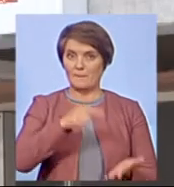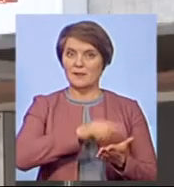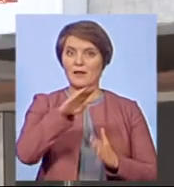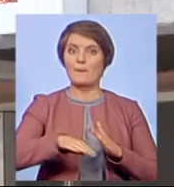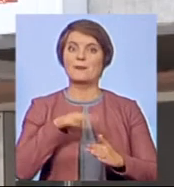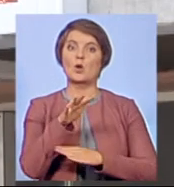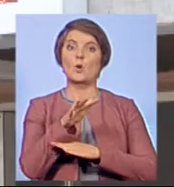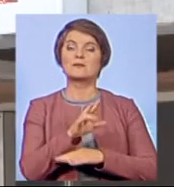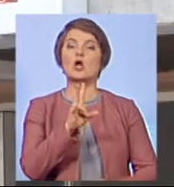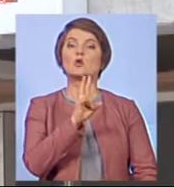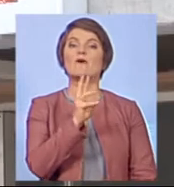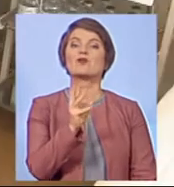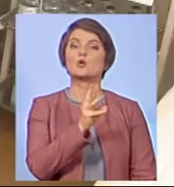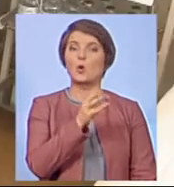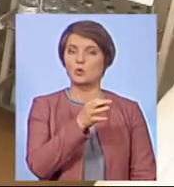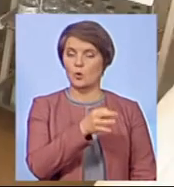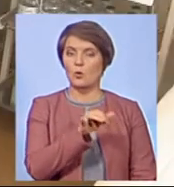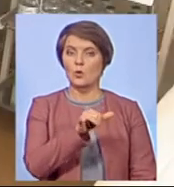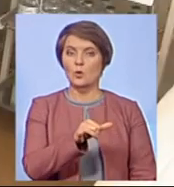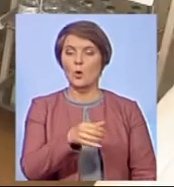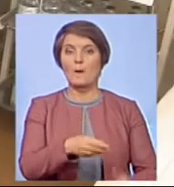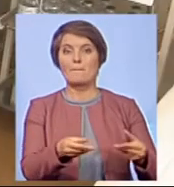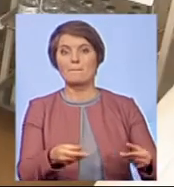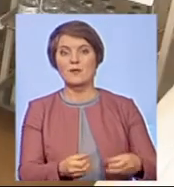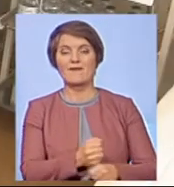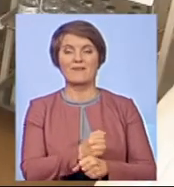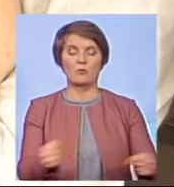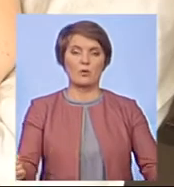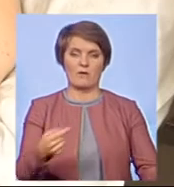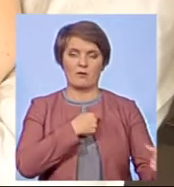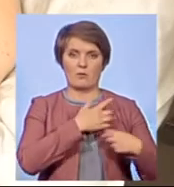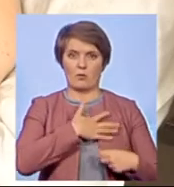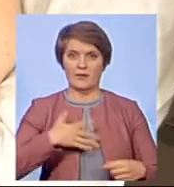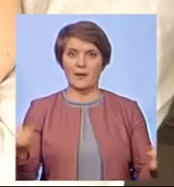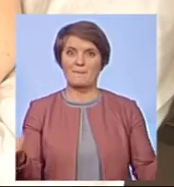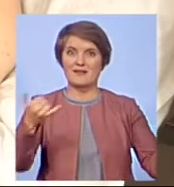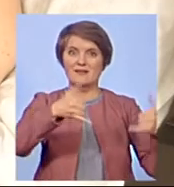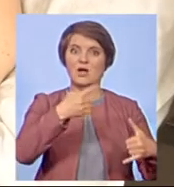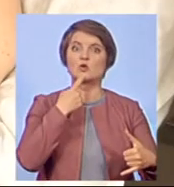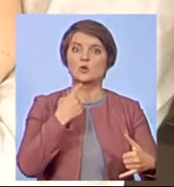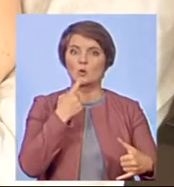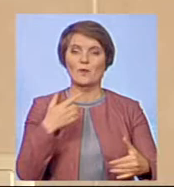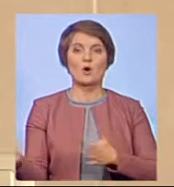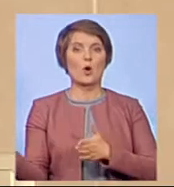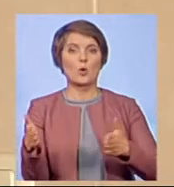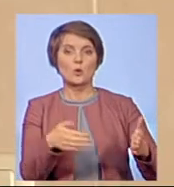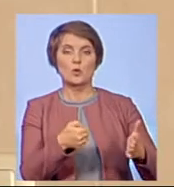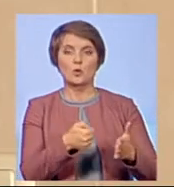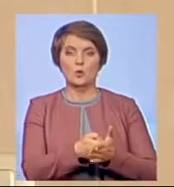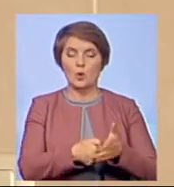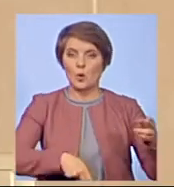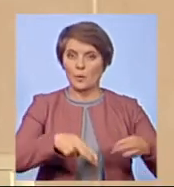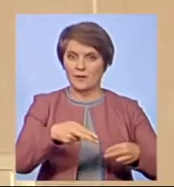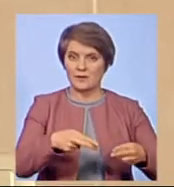обстріл у Новотроїцькому. В нього мінно-вибухові поранення. Бійцю переливають кров і готують до операції. Кульове поранення